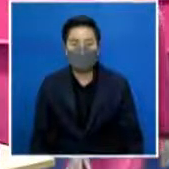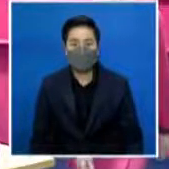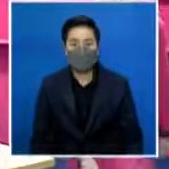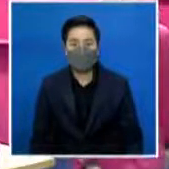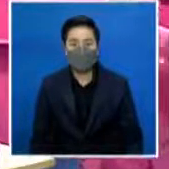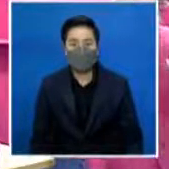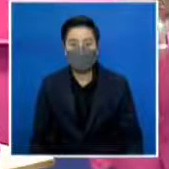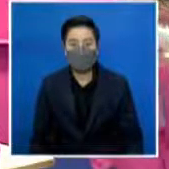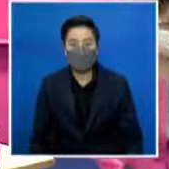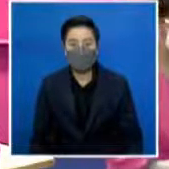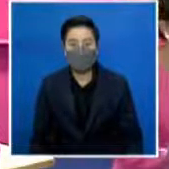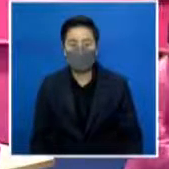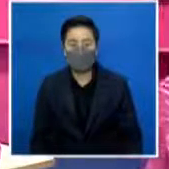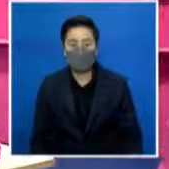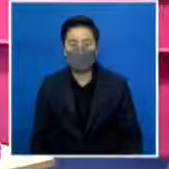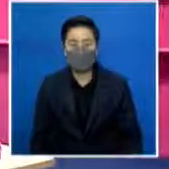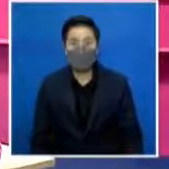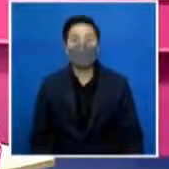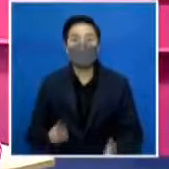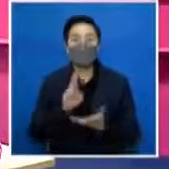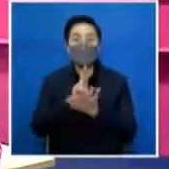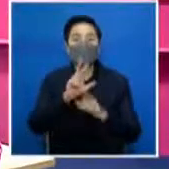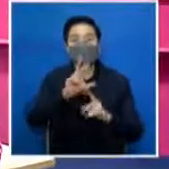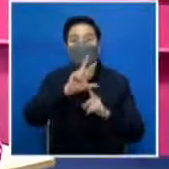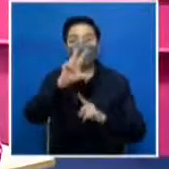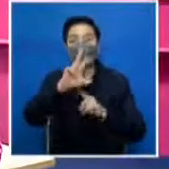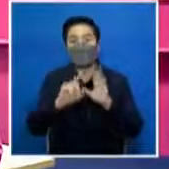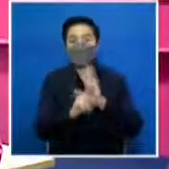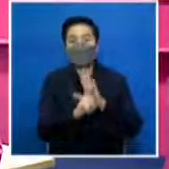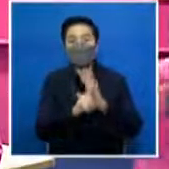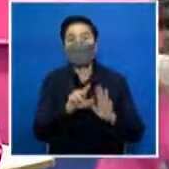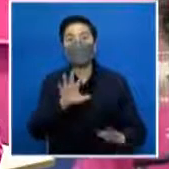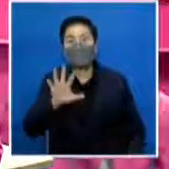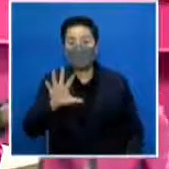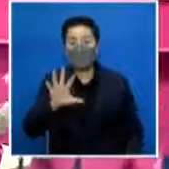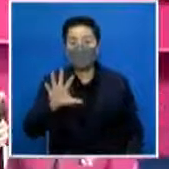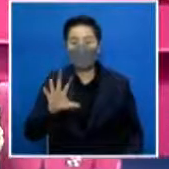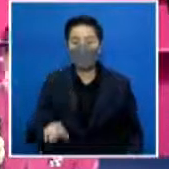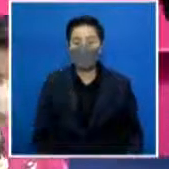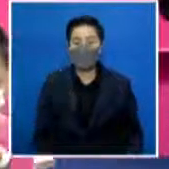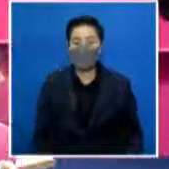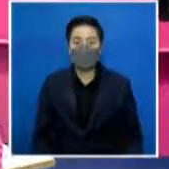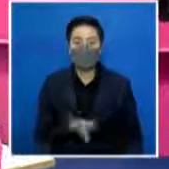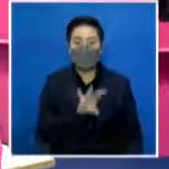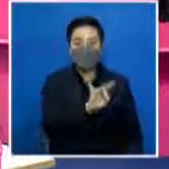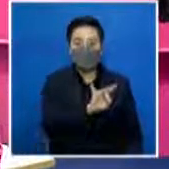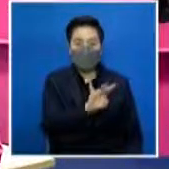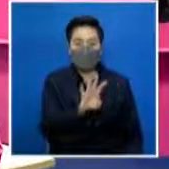อันดับที่3หมุนครั้งที่5เลขที่ออก